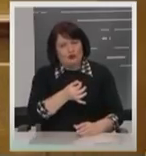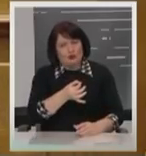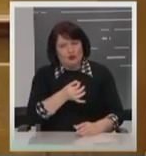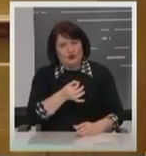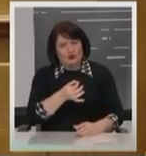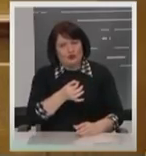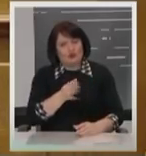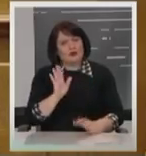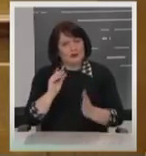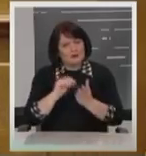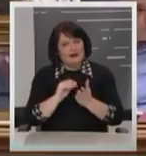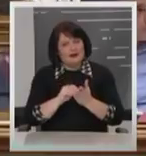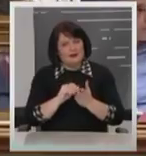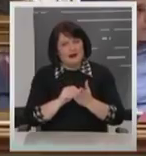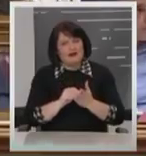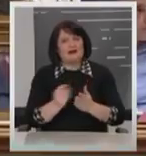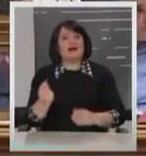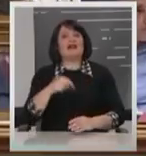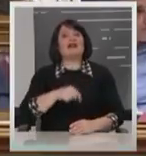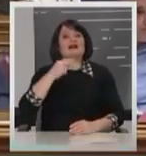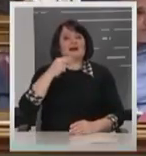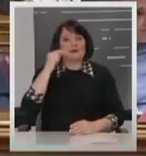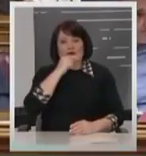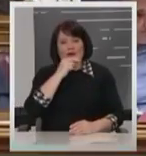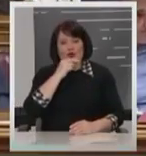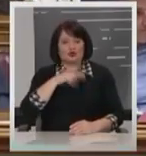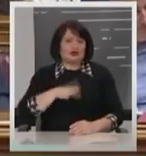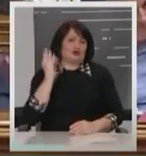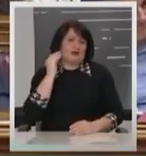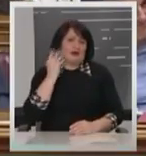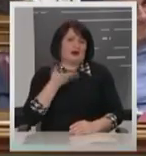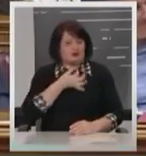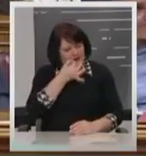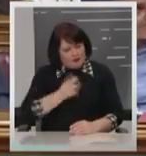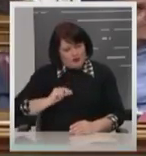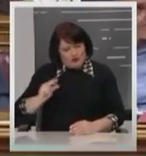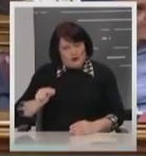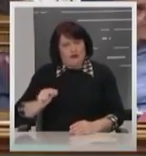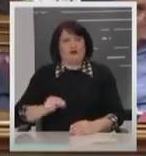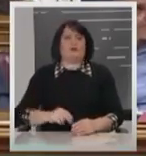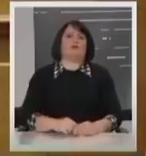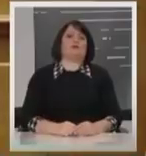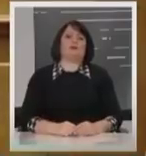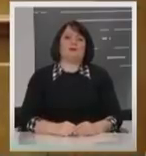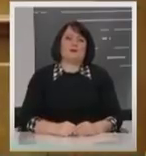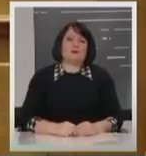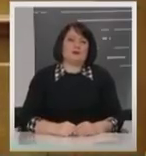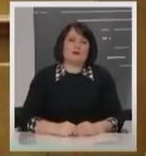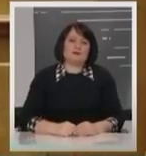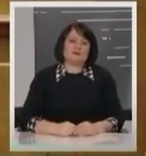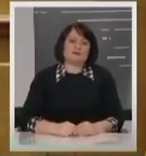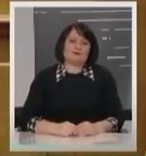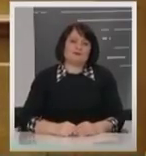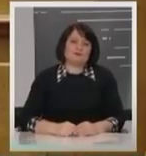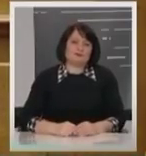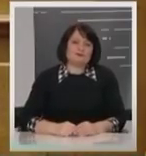αξίζει να το επαναλάβω. Αξίζει να το επαναλάβω, γιατί δεν ήταν ο κύριος Τσίπρας στην αίθουσα, μπορεί να μην το άκουσε. Ήσυχα, παρακαλώ. Λοιπόν, να το ακούσει τώρα λοιπόν. Για να σας πω λοιπόν,